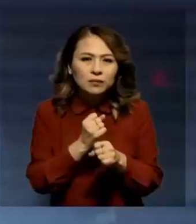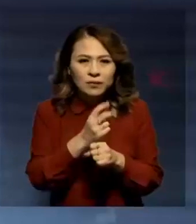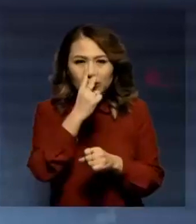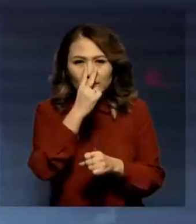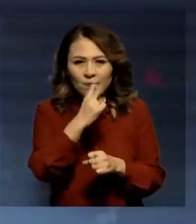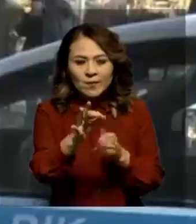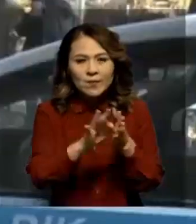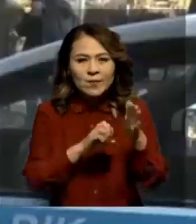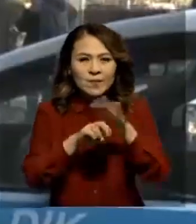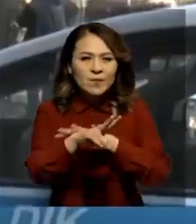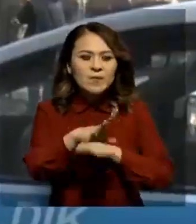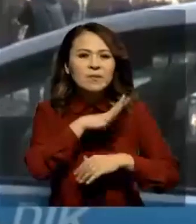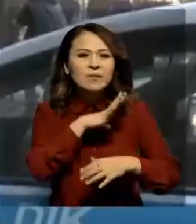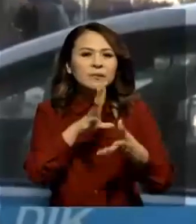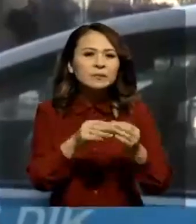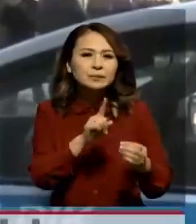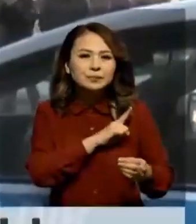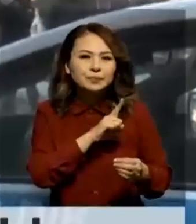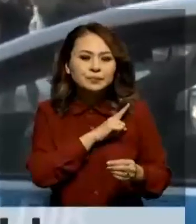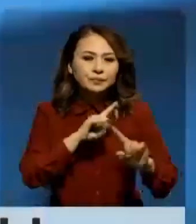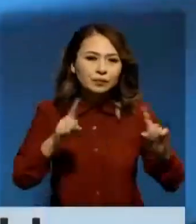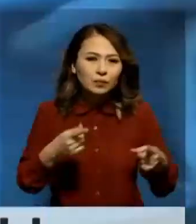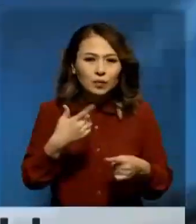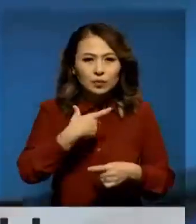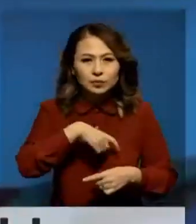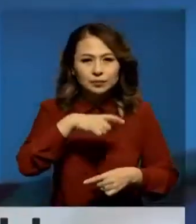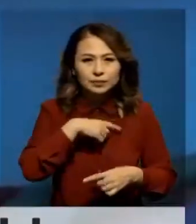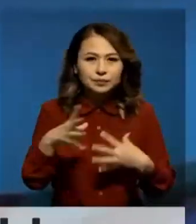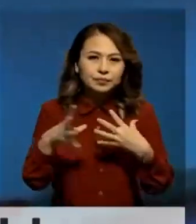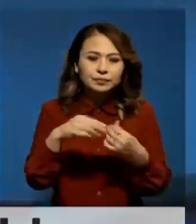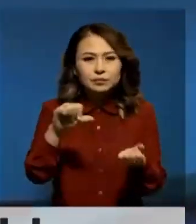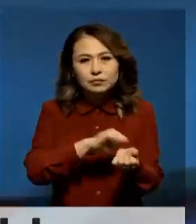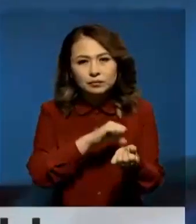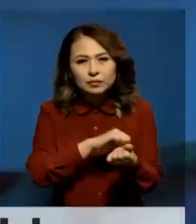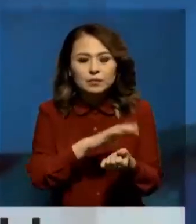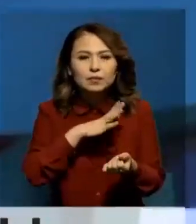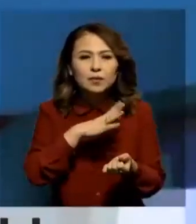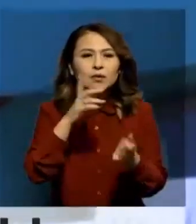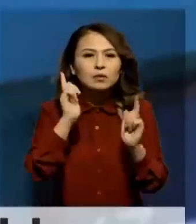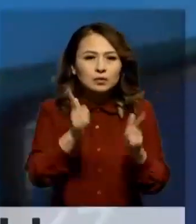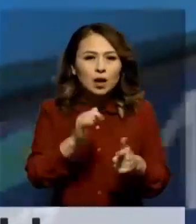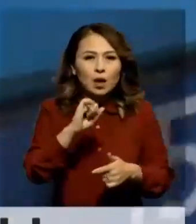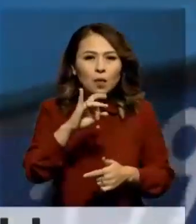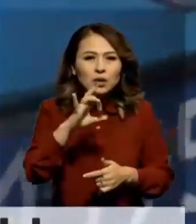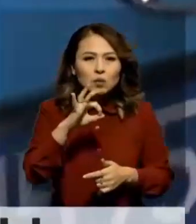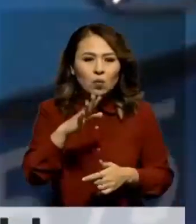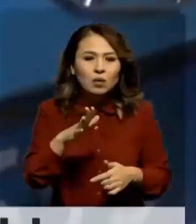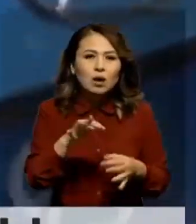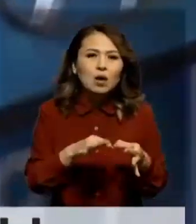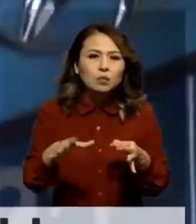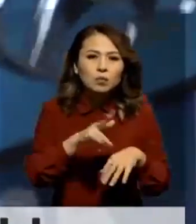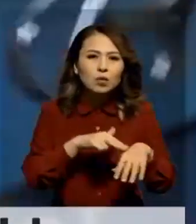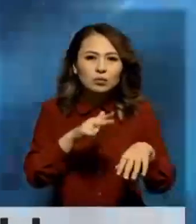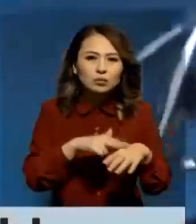бетте тұраға шыққан. Тәртіп сақшылары оны дереу қолға түсірді. Ол өзімен бірге есірткі ұстап жүрген мойындады. Әуезов аудандық полиция бөлімінің